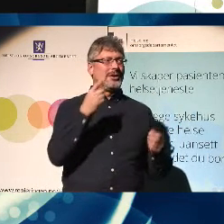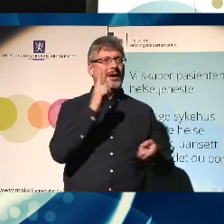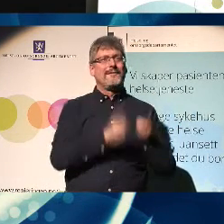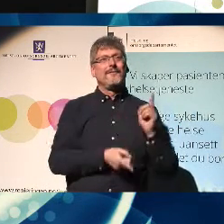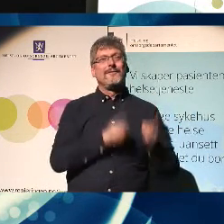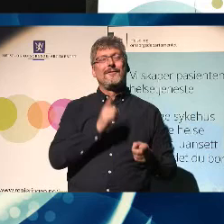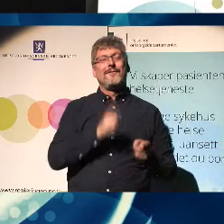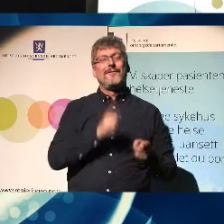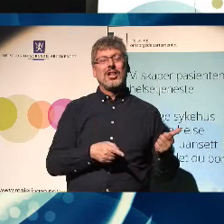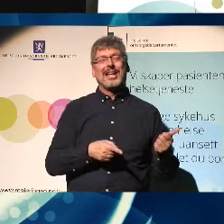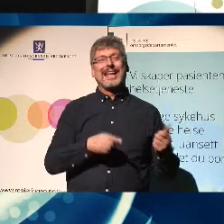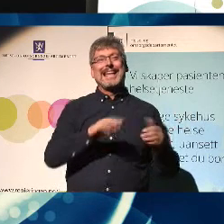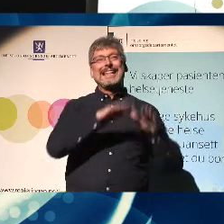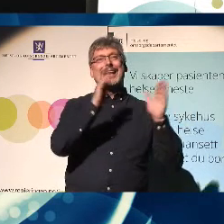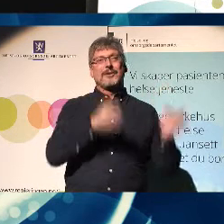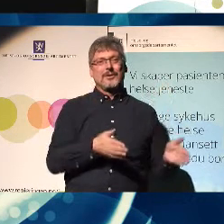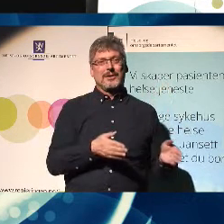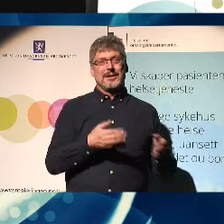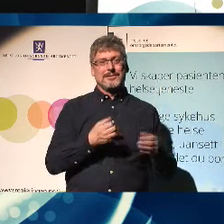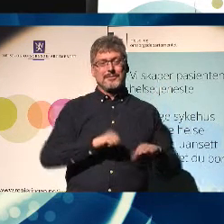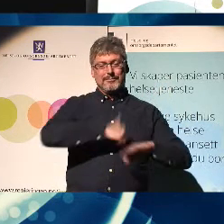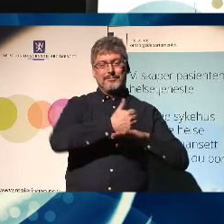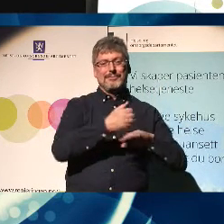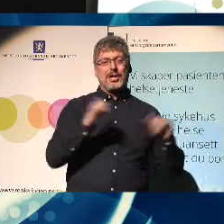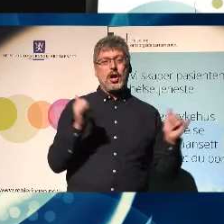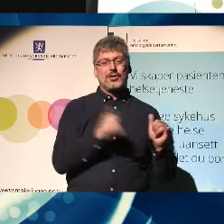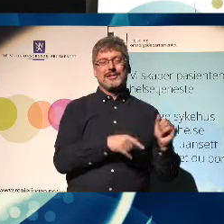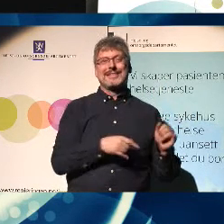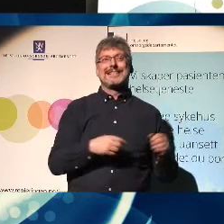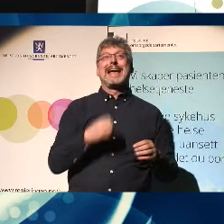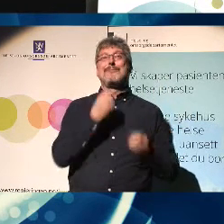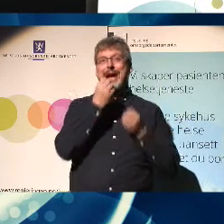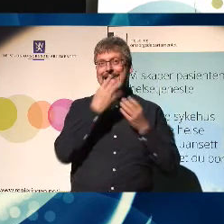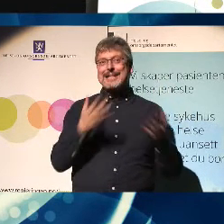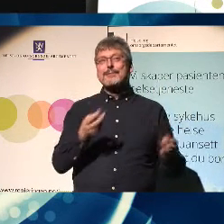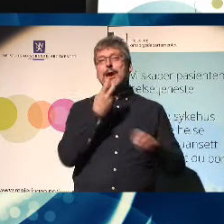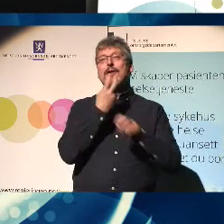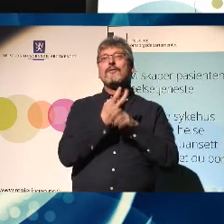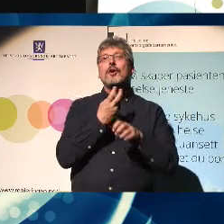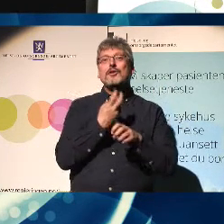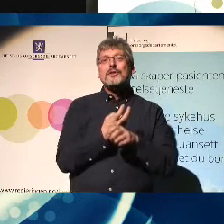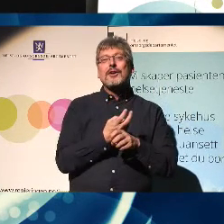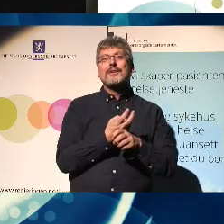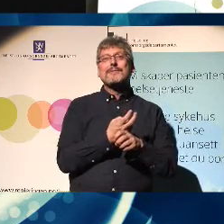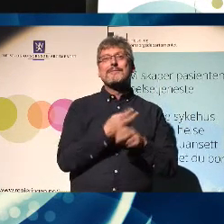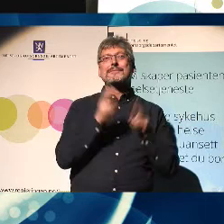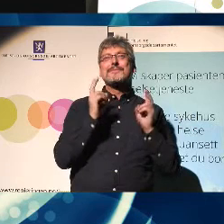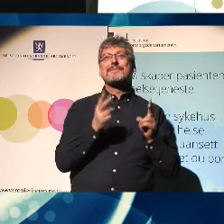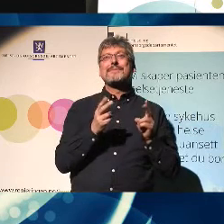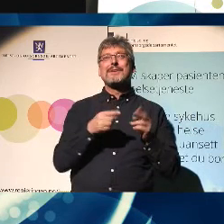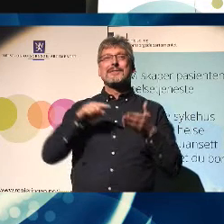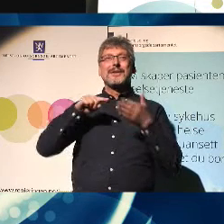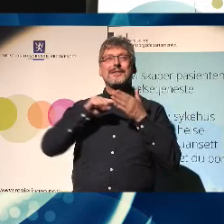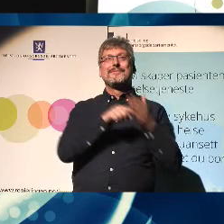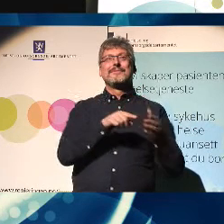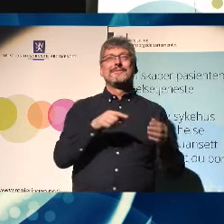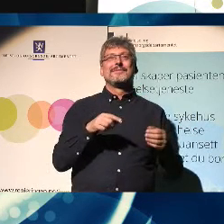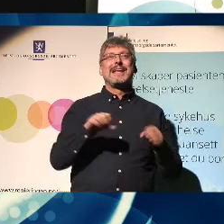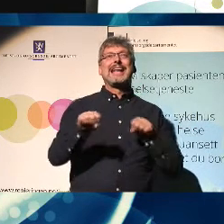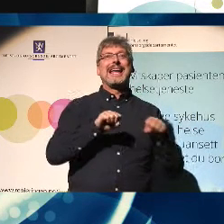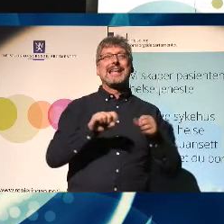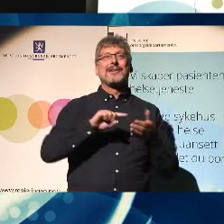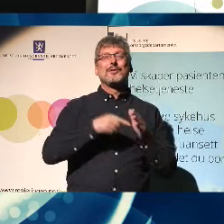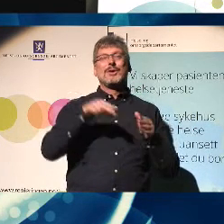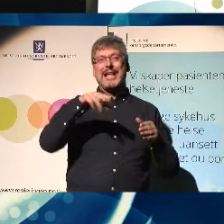eksamen til høsten. Jeg skal innrømme at dette forsøket på og også rammeregjeringen.no gikk tungt inn på